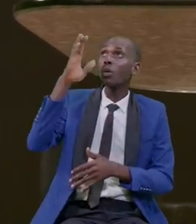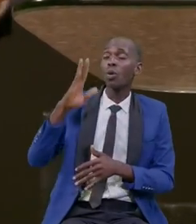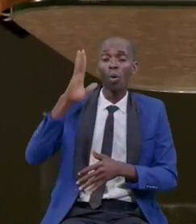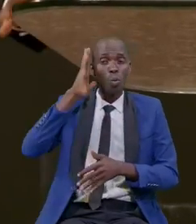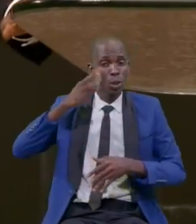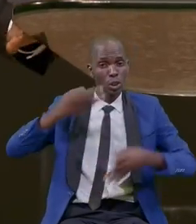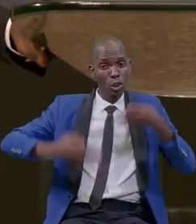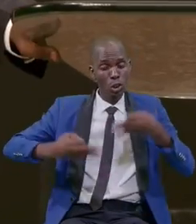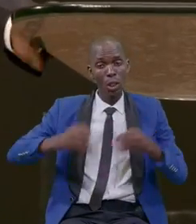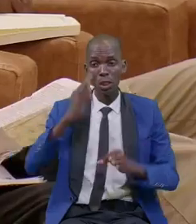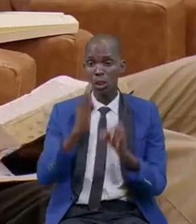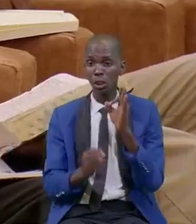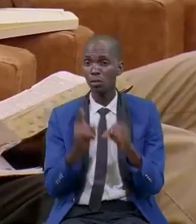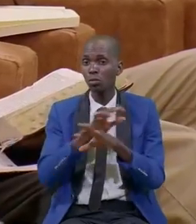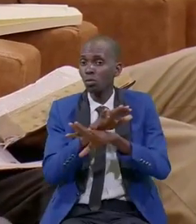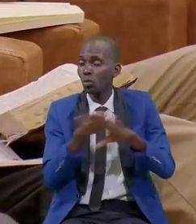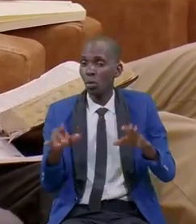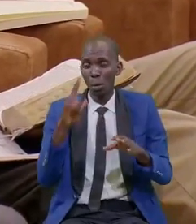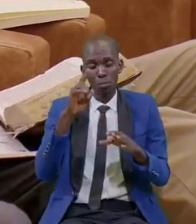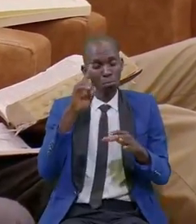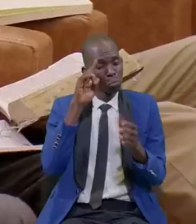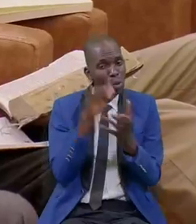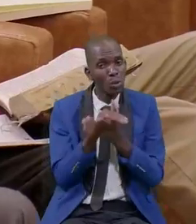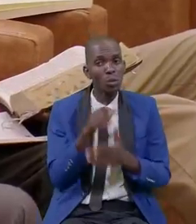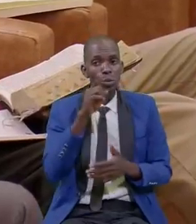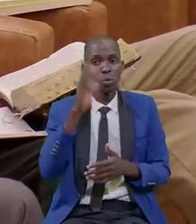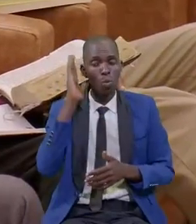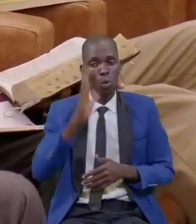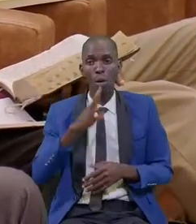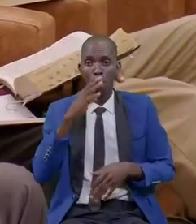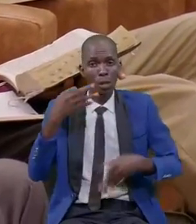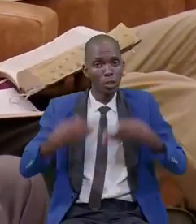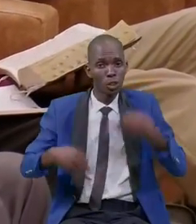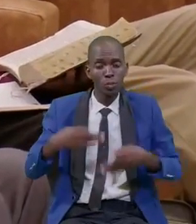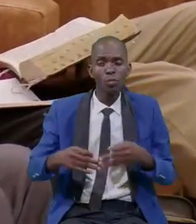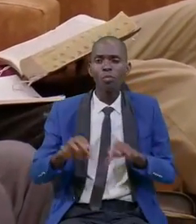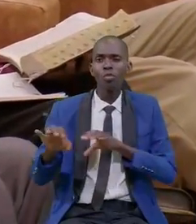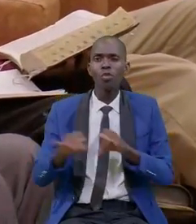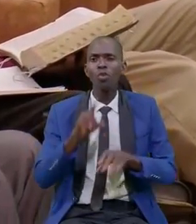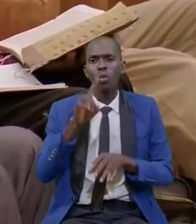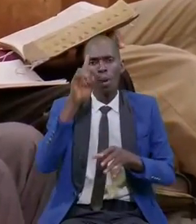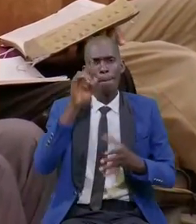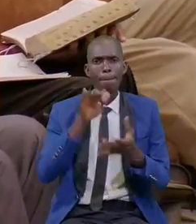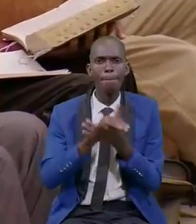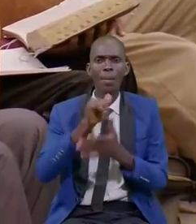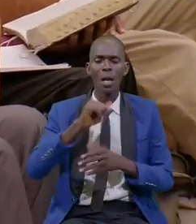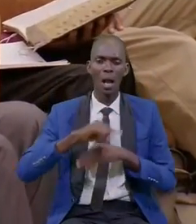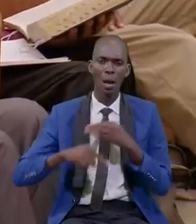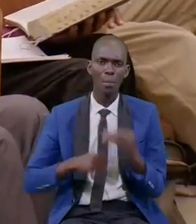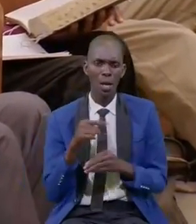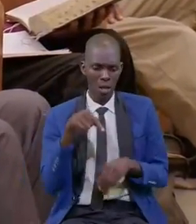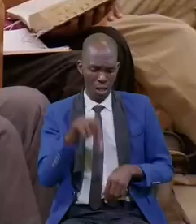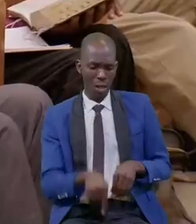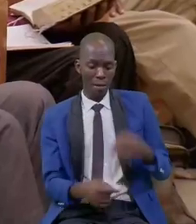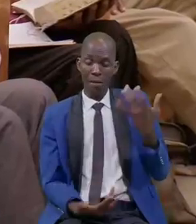repentez pas, vous périrez? Est-ce que vous croyez à la révélation de Dieu au sujet de l'enfer, que ceux qui